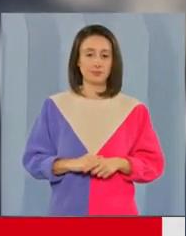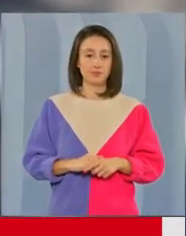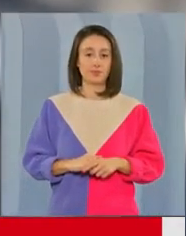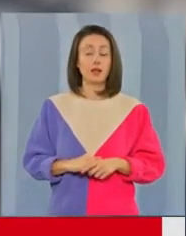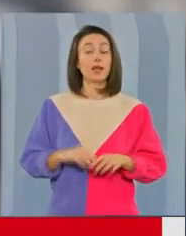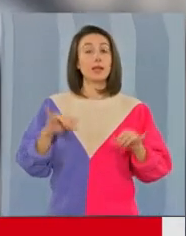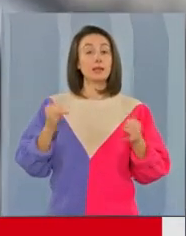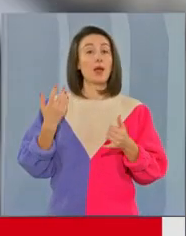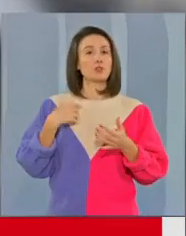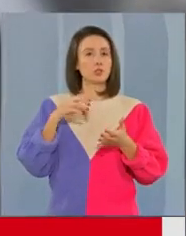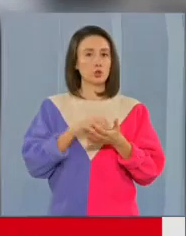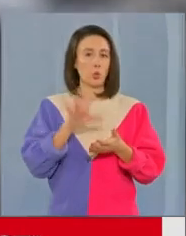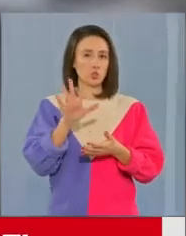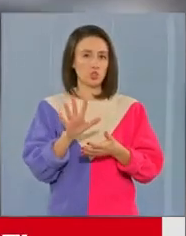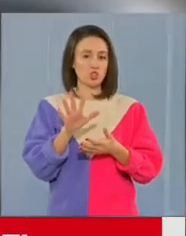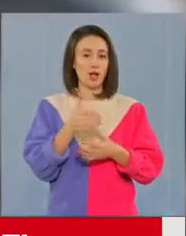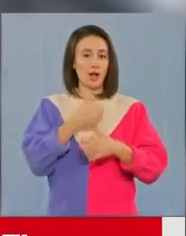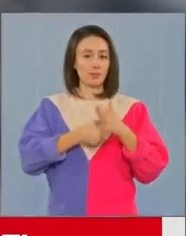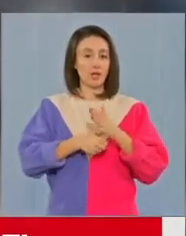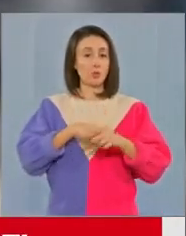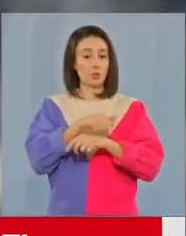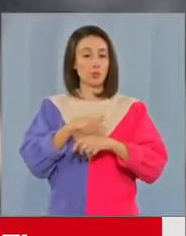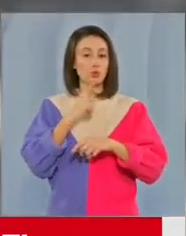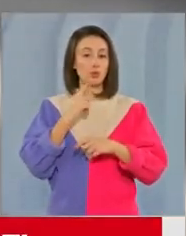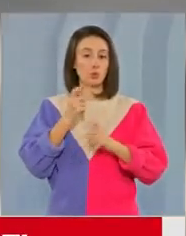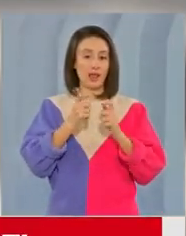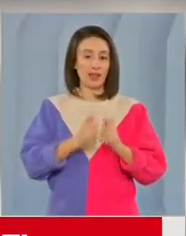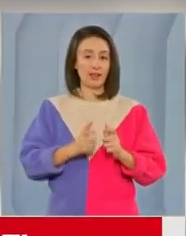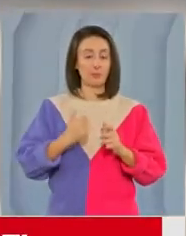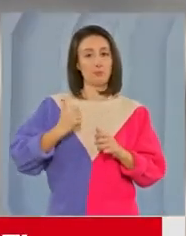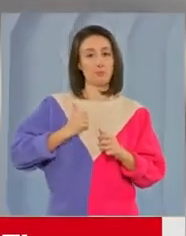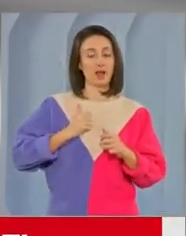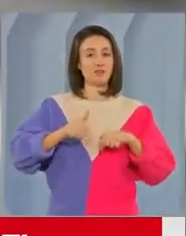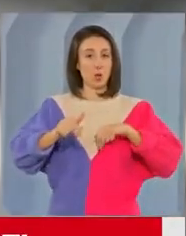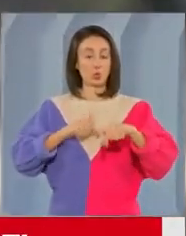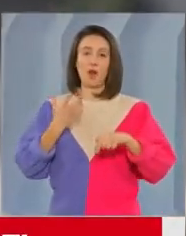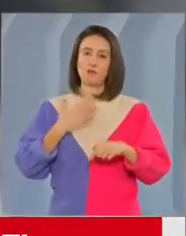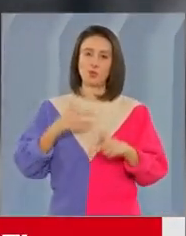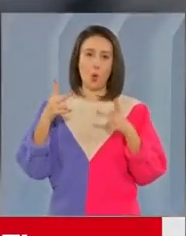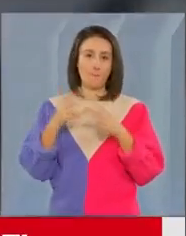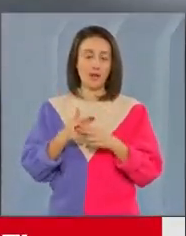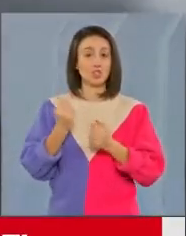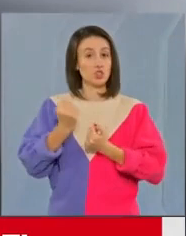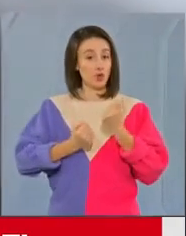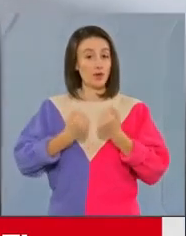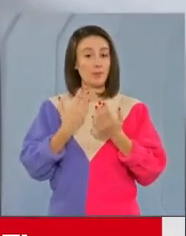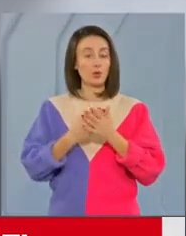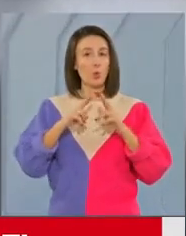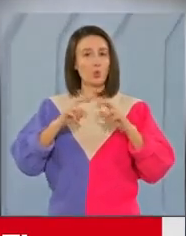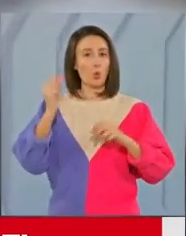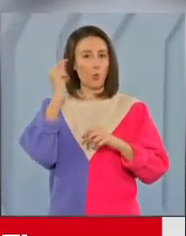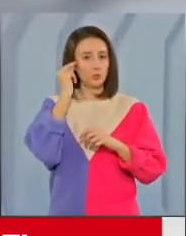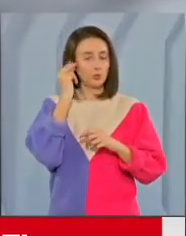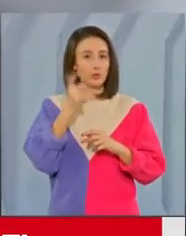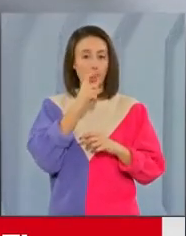Incidentul a avut loc în sectorul 5 al capitalei, în momentul în care un echipaj de la brigada rutieră a vrut să-l oprească pe un șofer pentru un control de